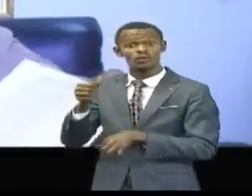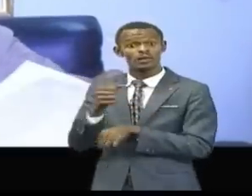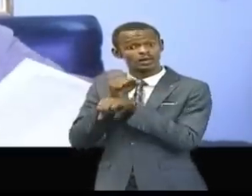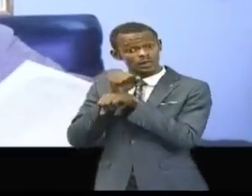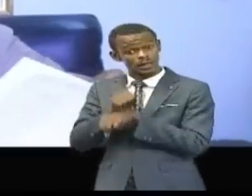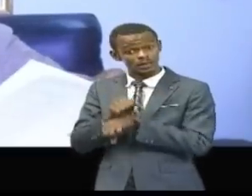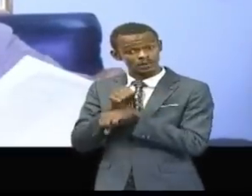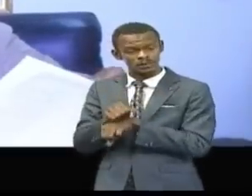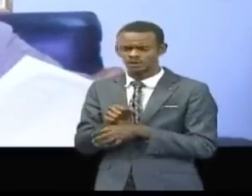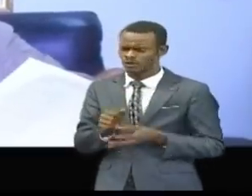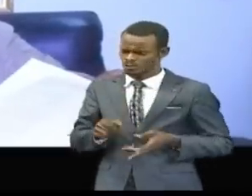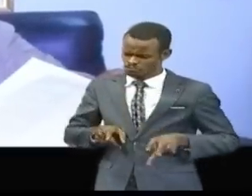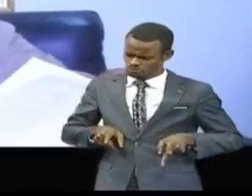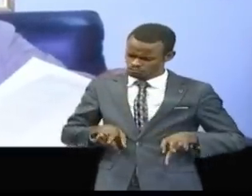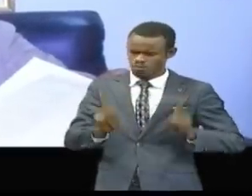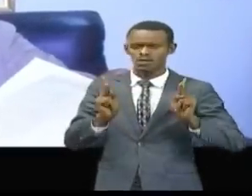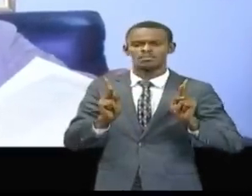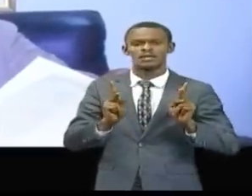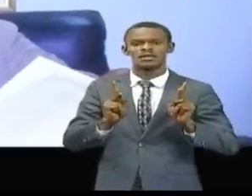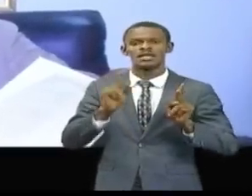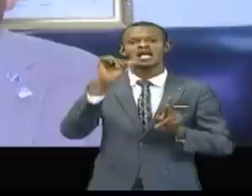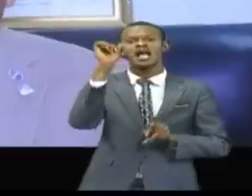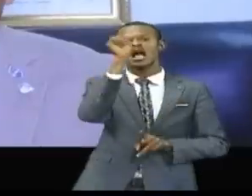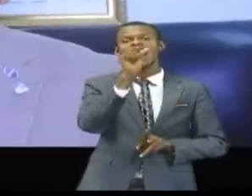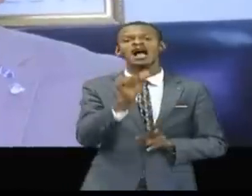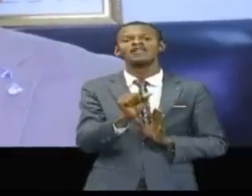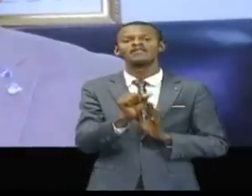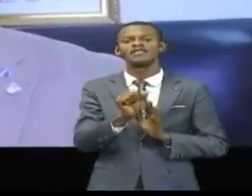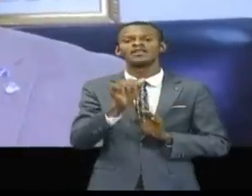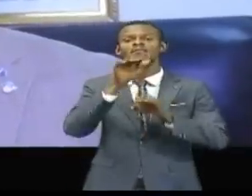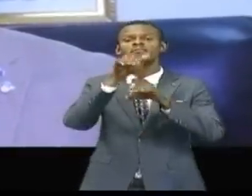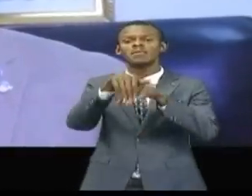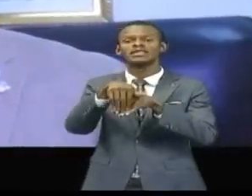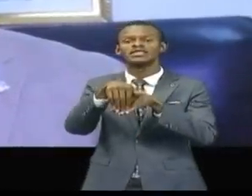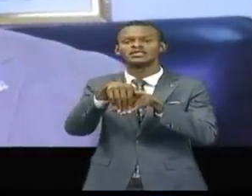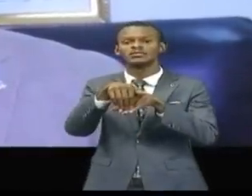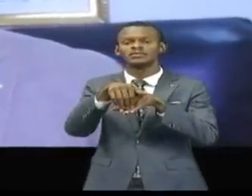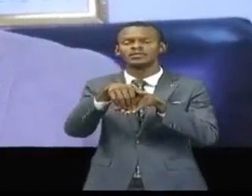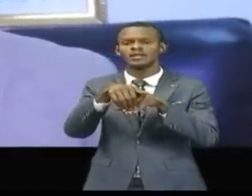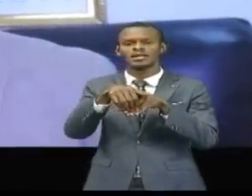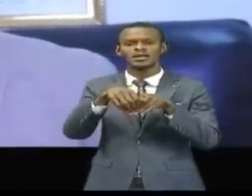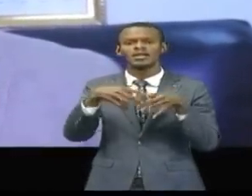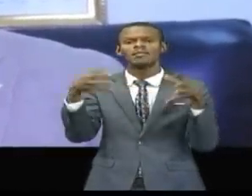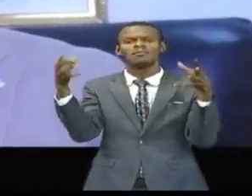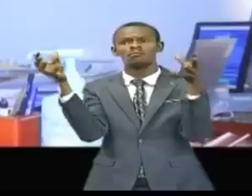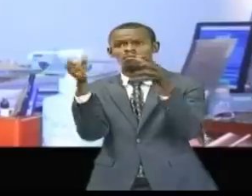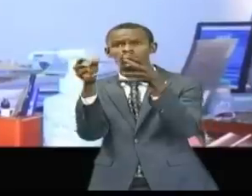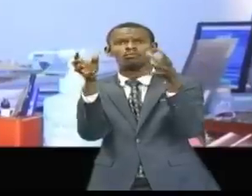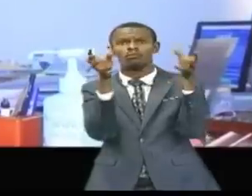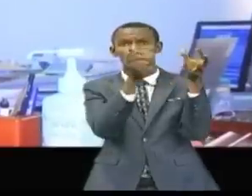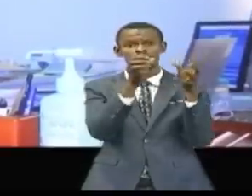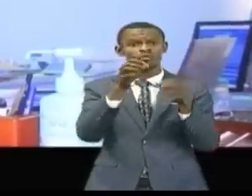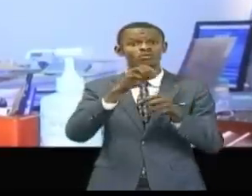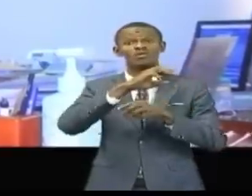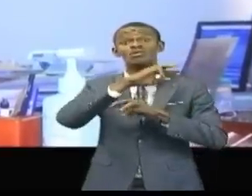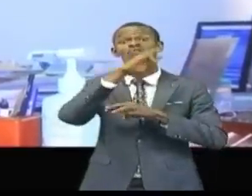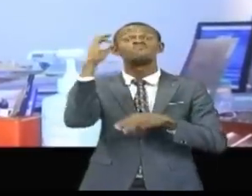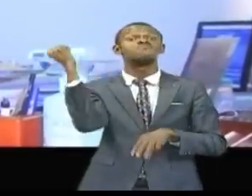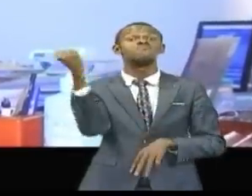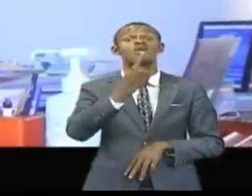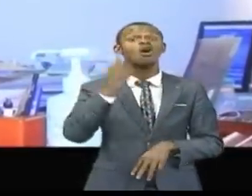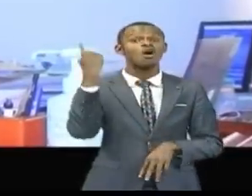l'Afrique dans les négociations mondiales que dans les accords internationaux sur l'environnement.